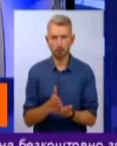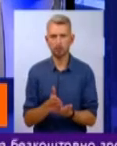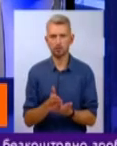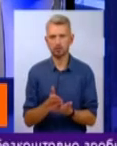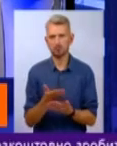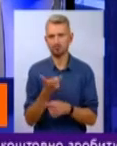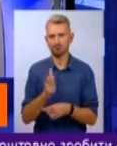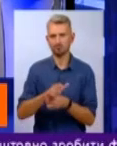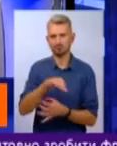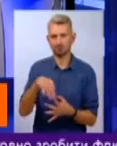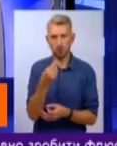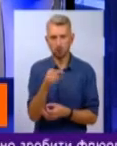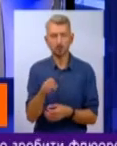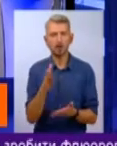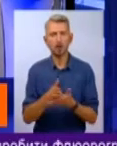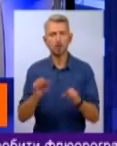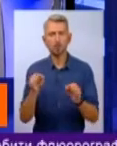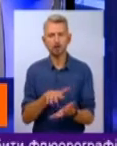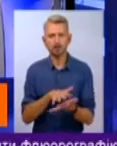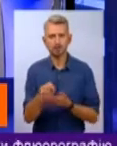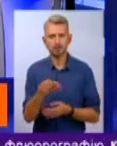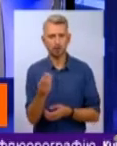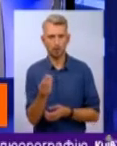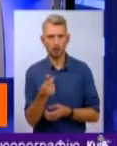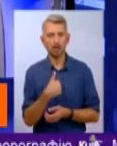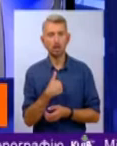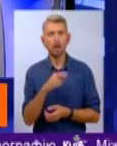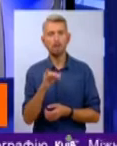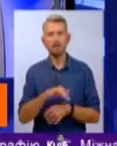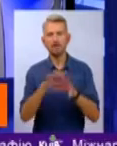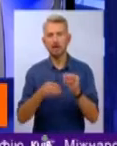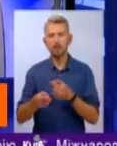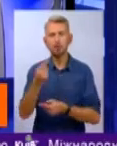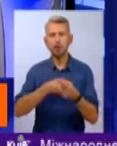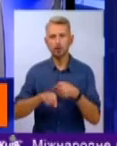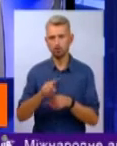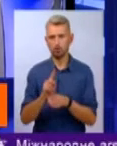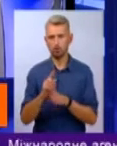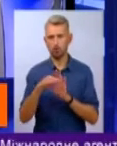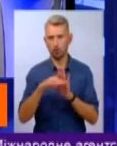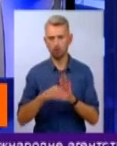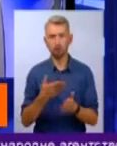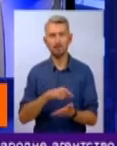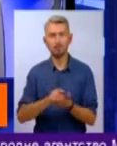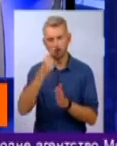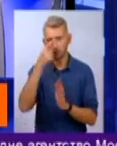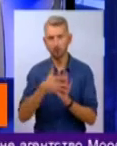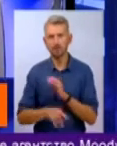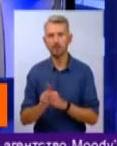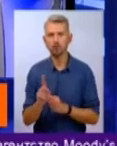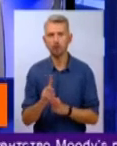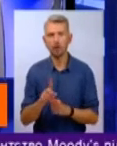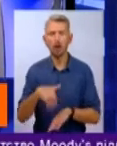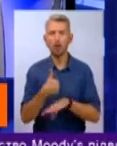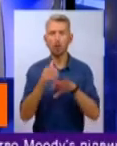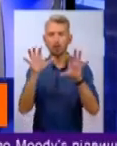профіцити, і тому вони мають можливість направляти ці кошти. Я би взагалі повернув би цю норму, бо ми повинні зрозуміти, що